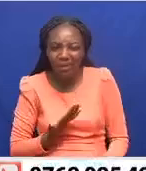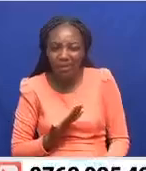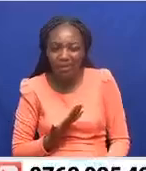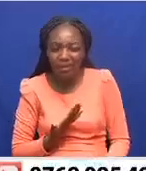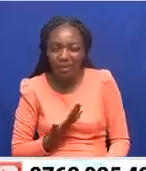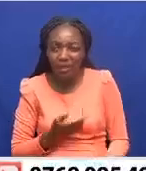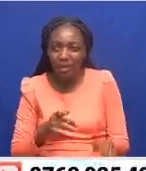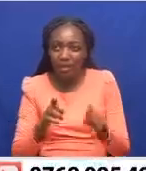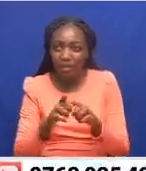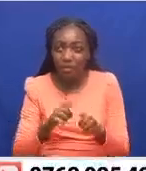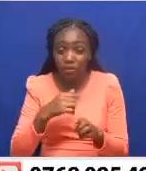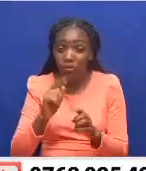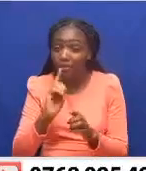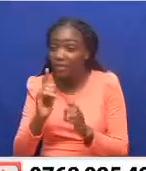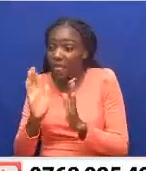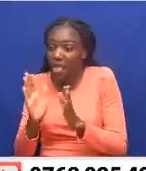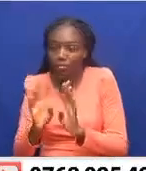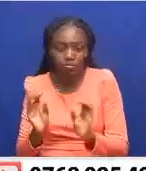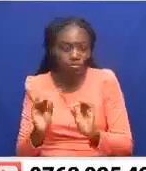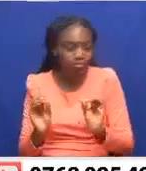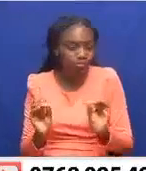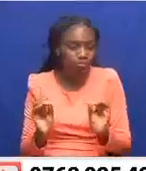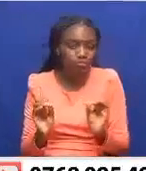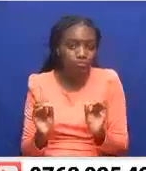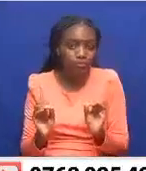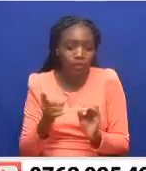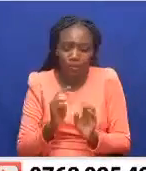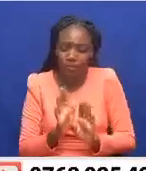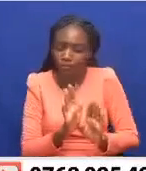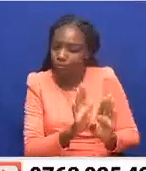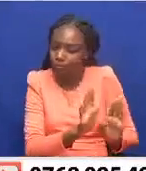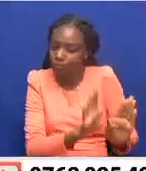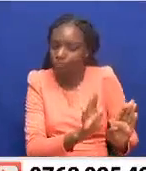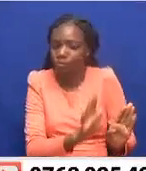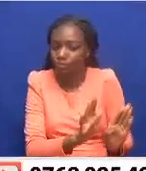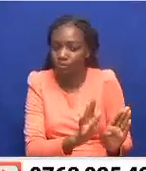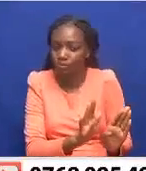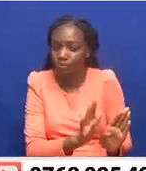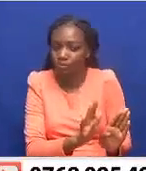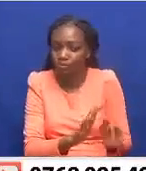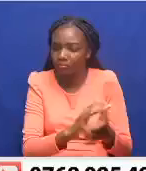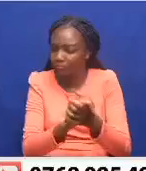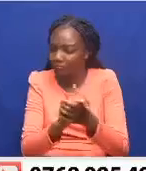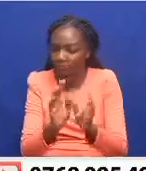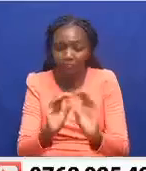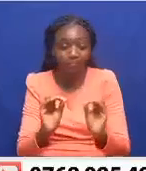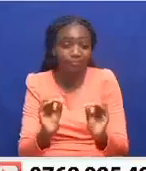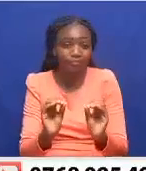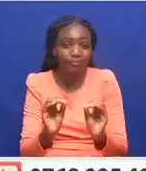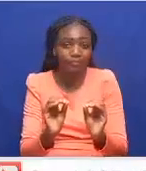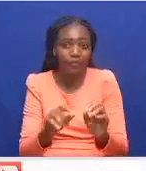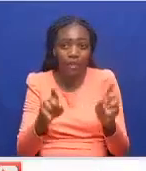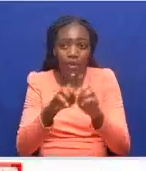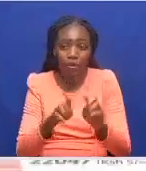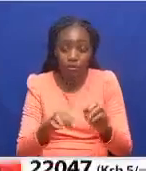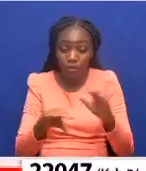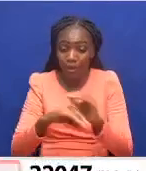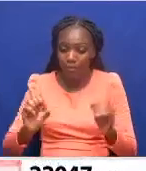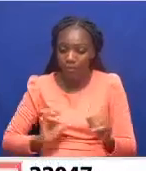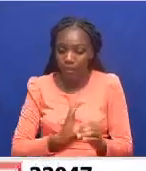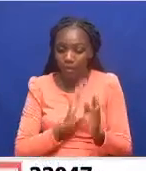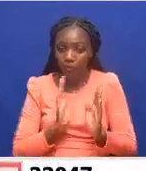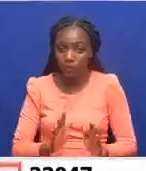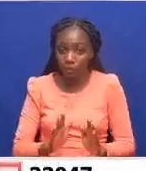atakuwa anasalamia yeye. Si tunapita tu. Hakuna haja kusalamia hiyo mama. Kulingana na naibu kamishna wa